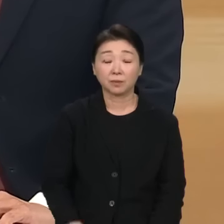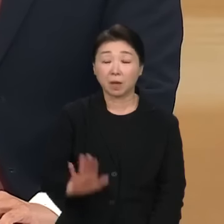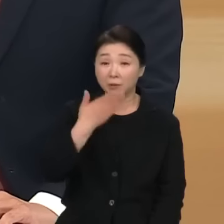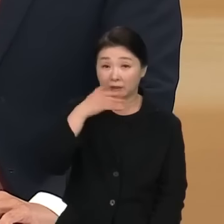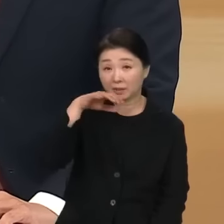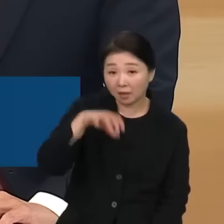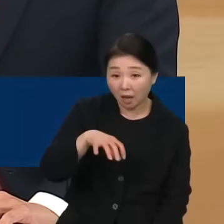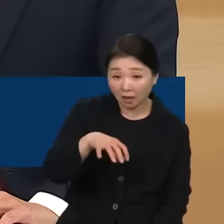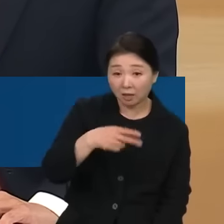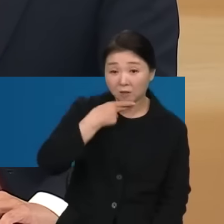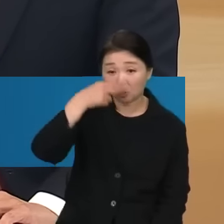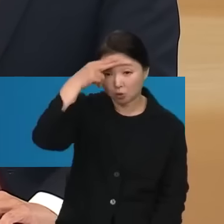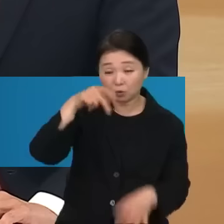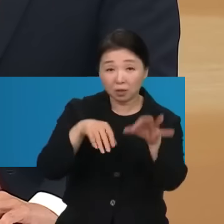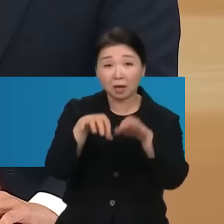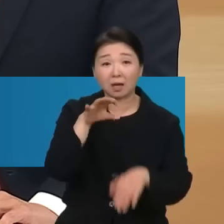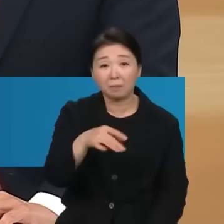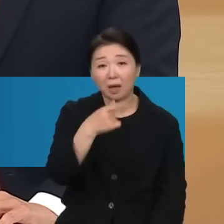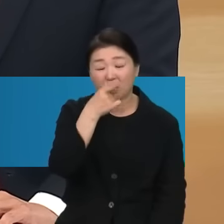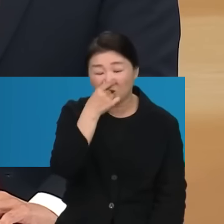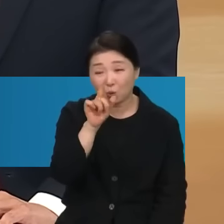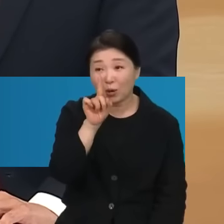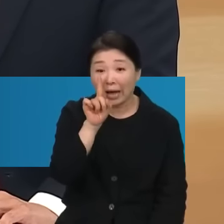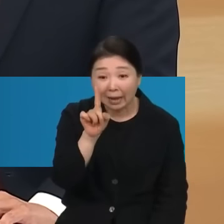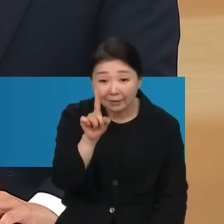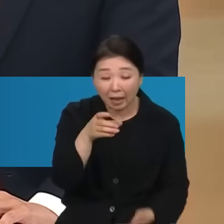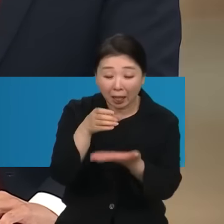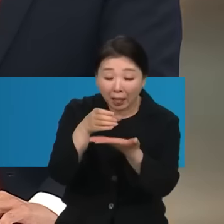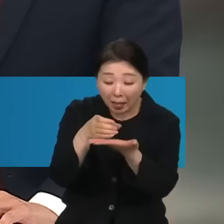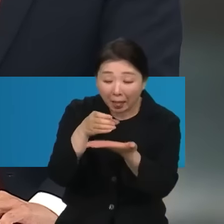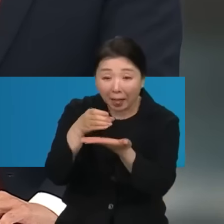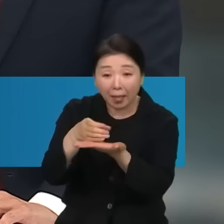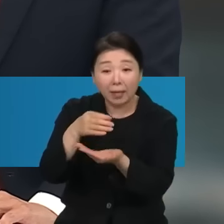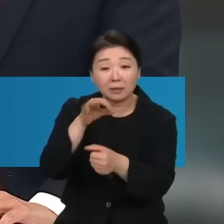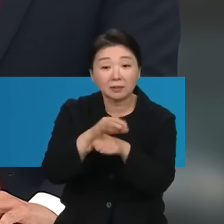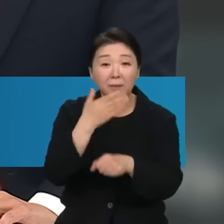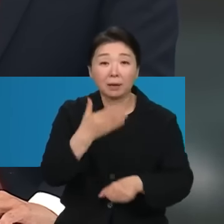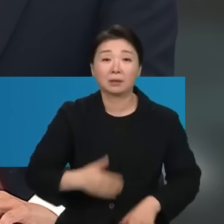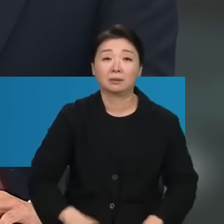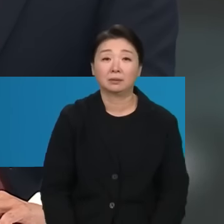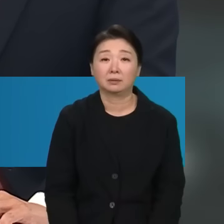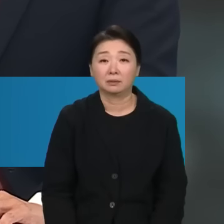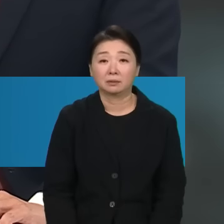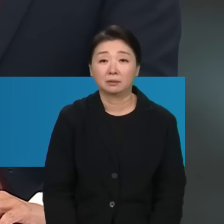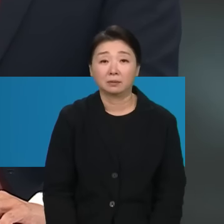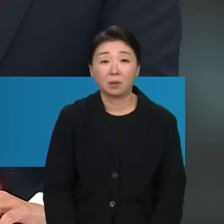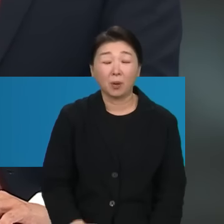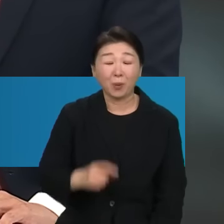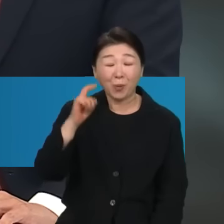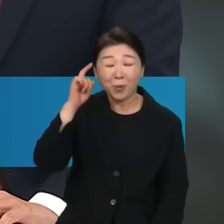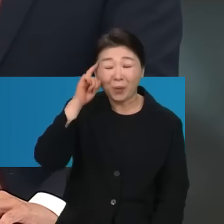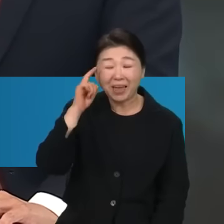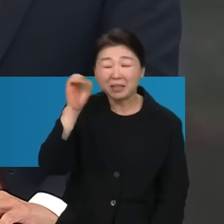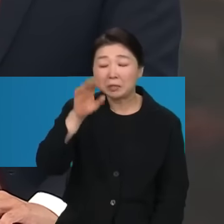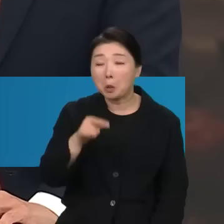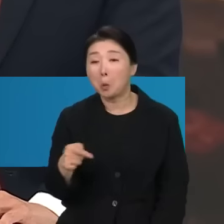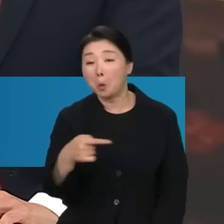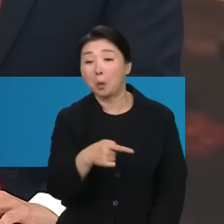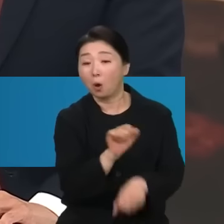앞으로 식당이나 주점에서 소주를 한 잔씩 잔술로도 사 마실 수 있게 됩니다. 그동안 우회적으로 허용되어